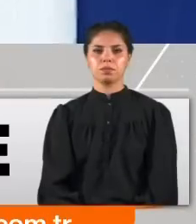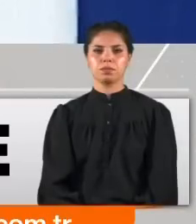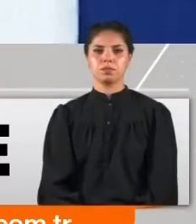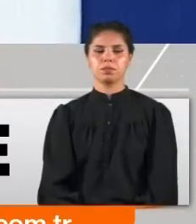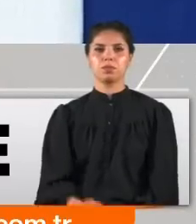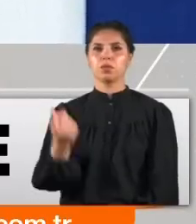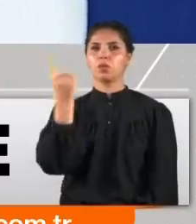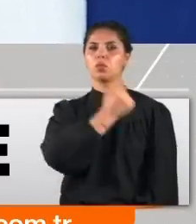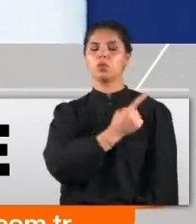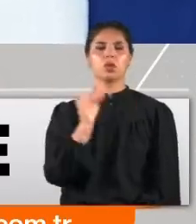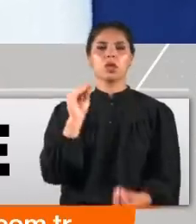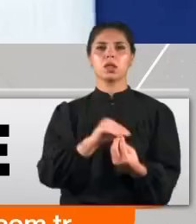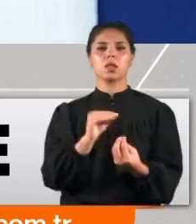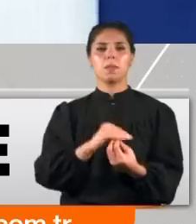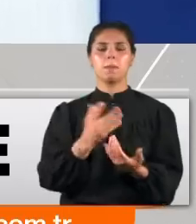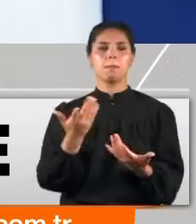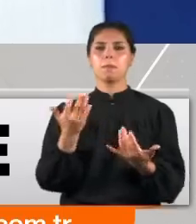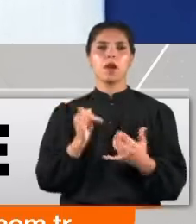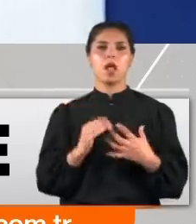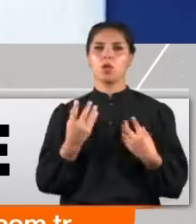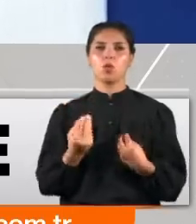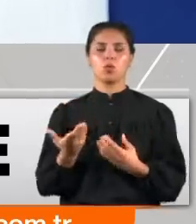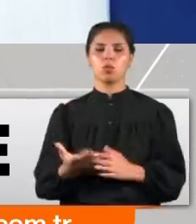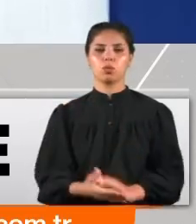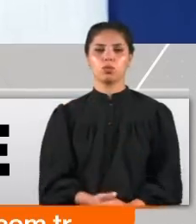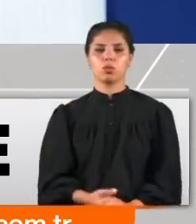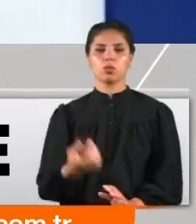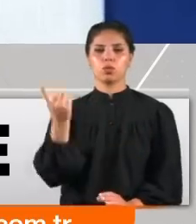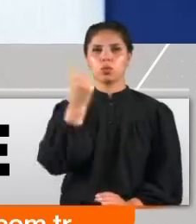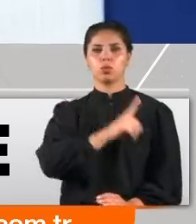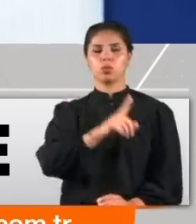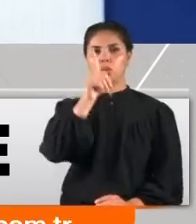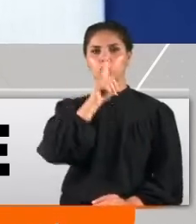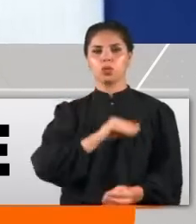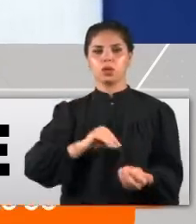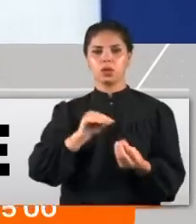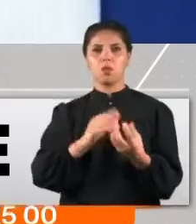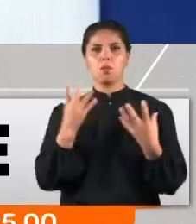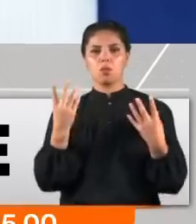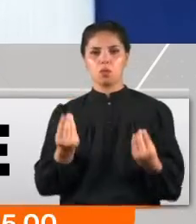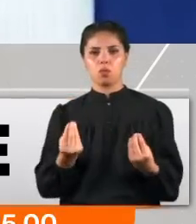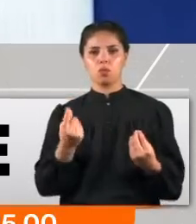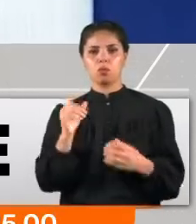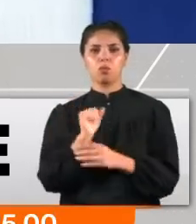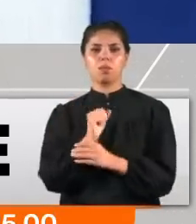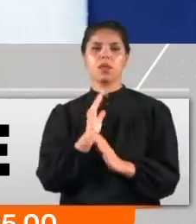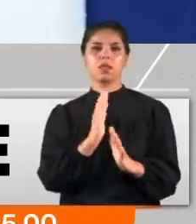Yüzde kaç zam olursa siz tamam rahatladık dersiniz? En az %100 oranında zam yapılırsa bu mesleği devam ettirebiliriz.